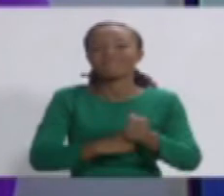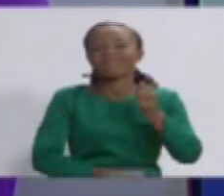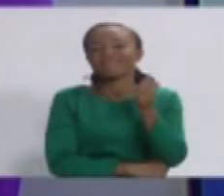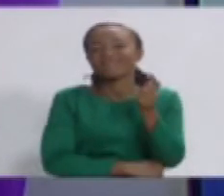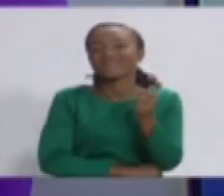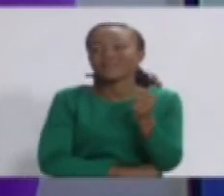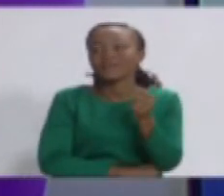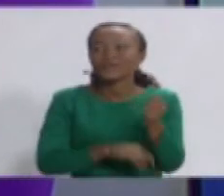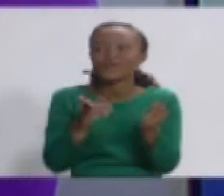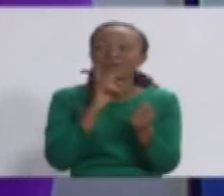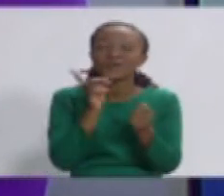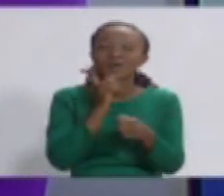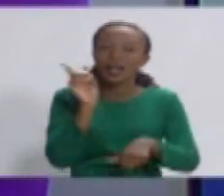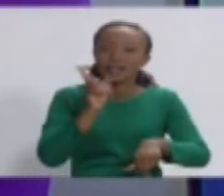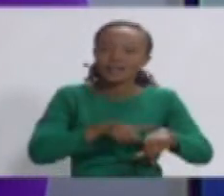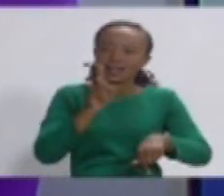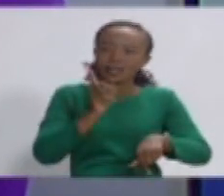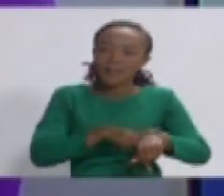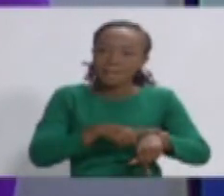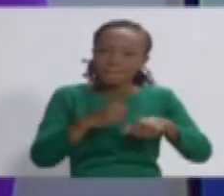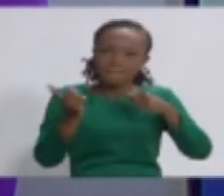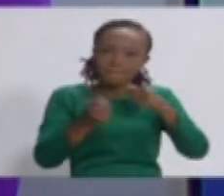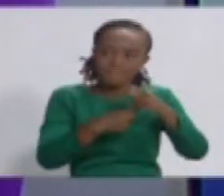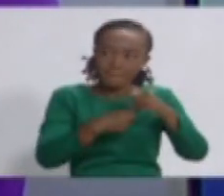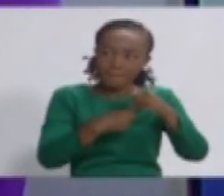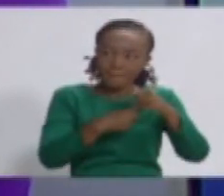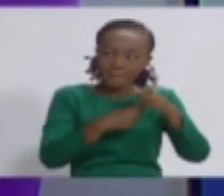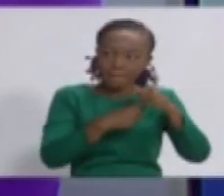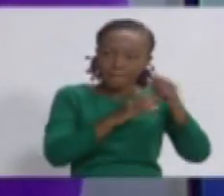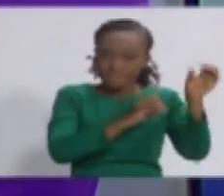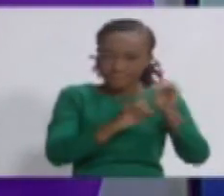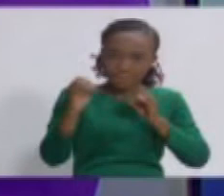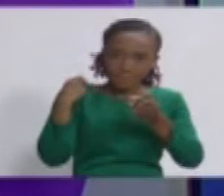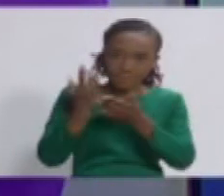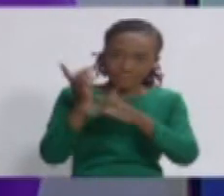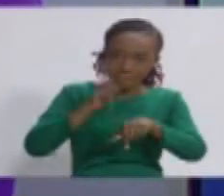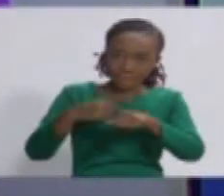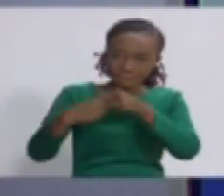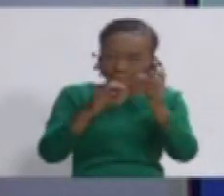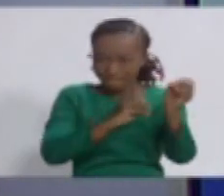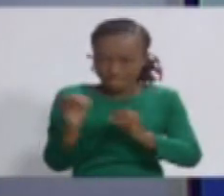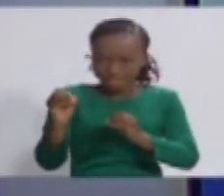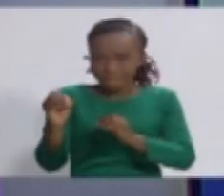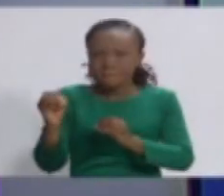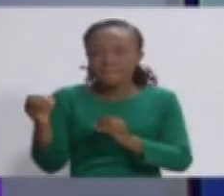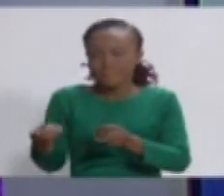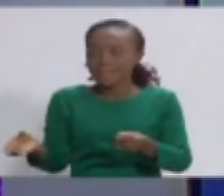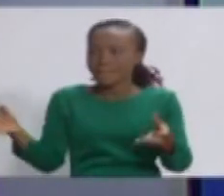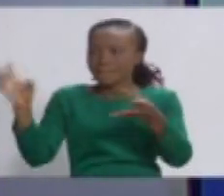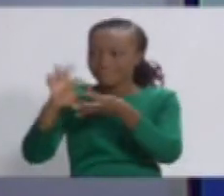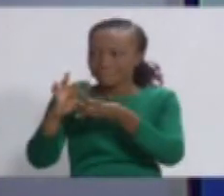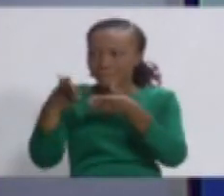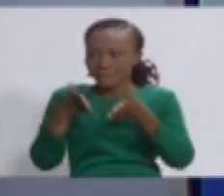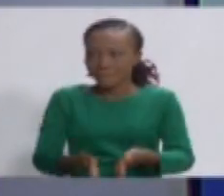Kesho kuanzia mida saa 12 hadi saa 1 kamili ameyasema yeye. Letu jicho. Ungana nasi na usikose kwenye gumzo wikendi. Kwa